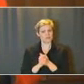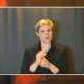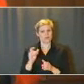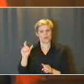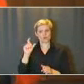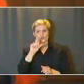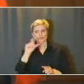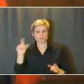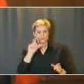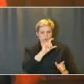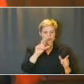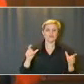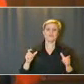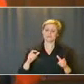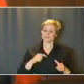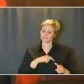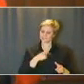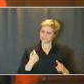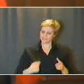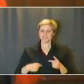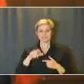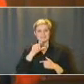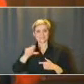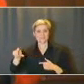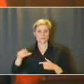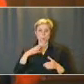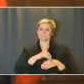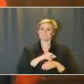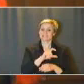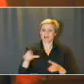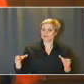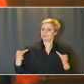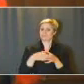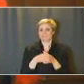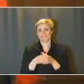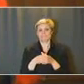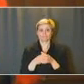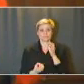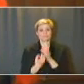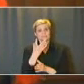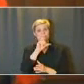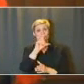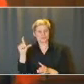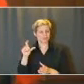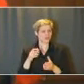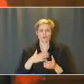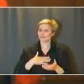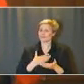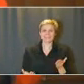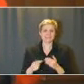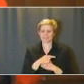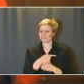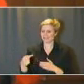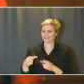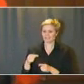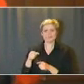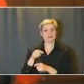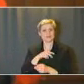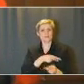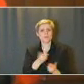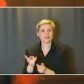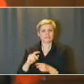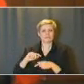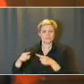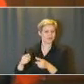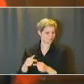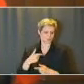kineser och svenskar tillsammans. Det kan väl inte vara särskilt negativt för demokratin. Det kan inte jag i